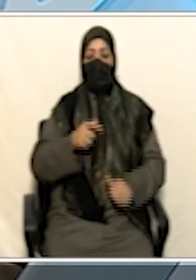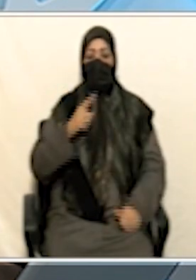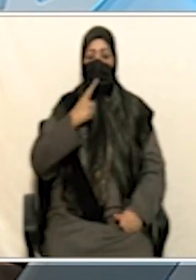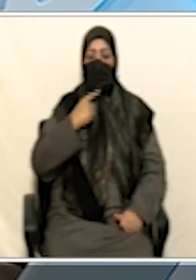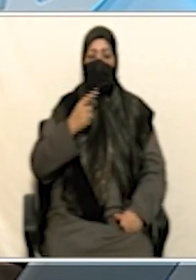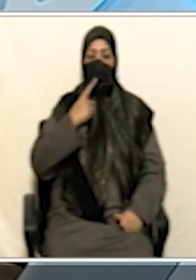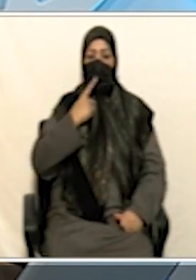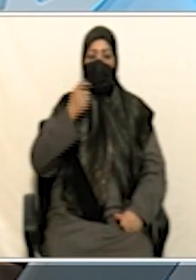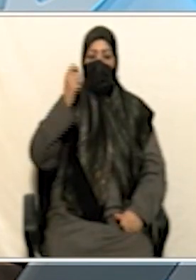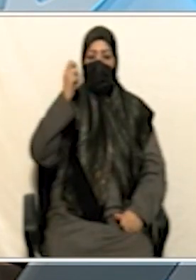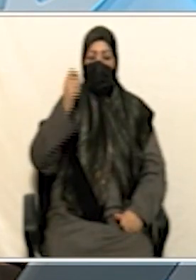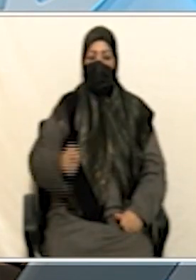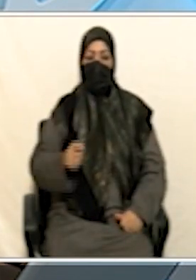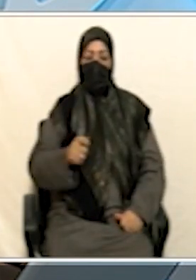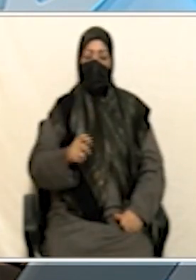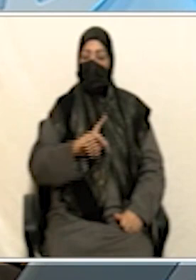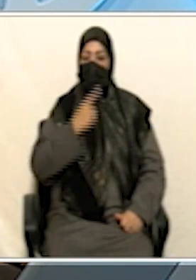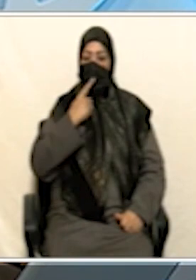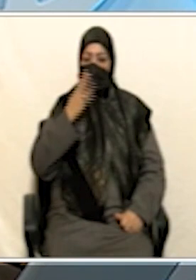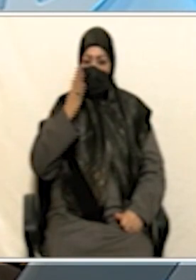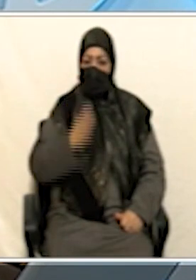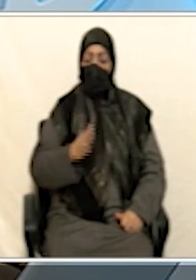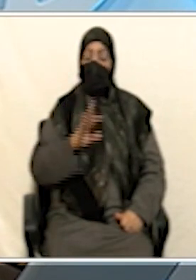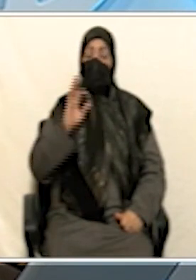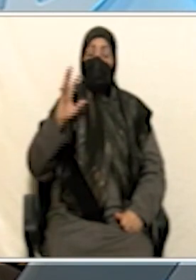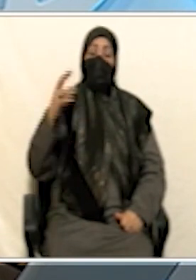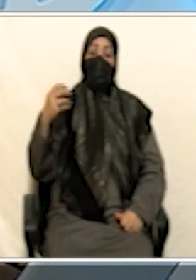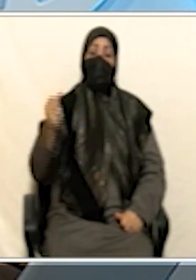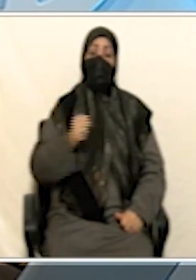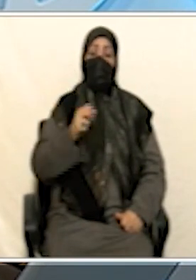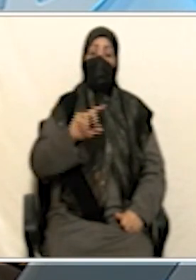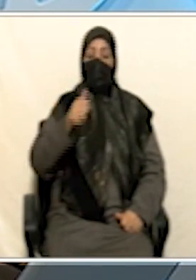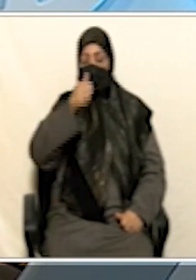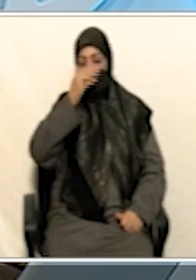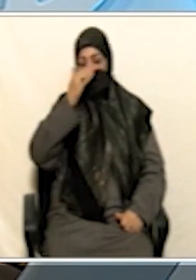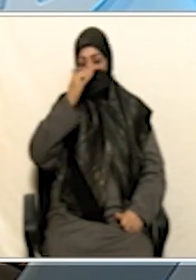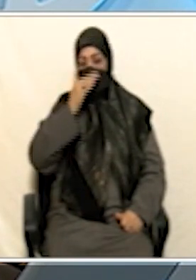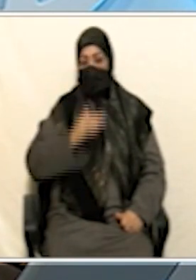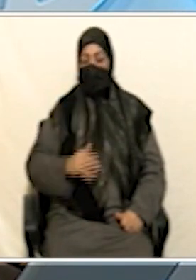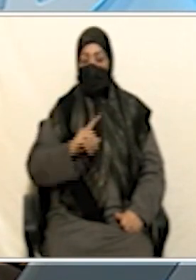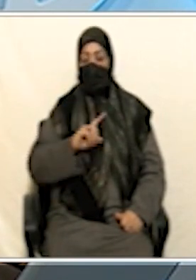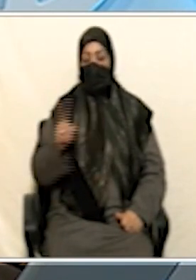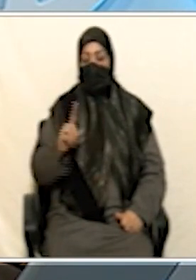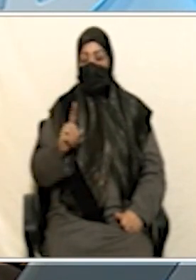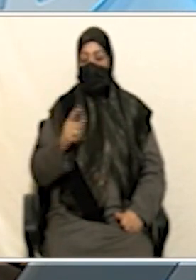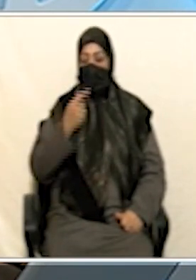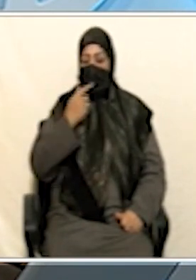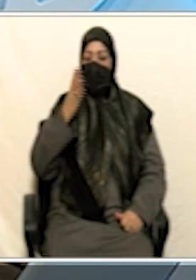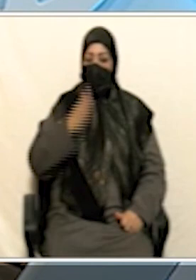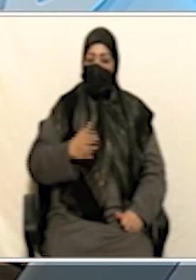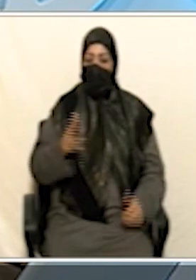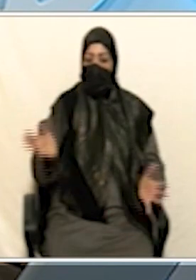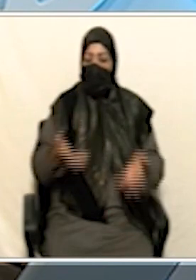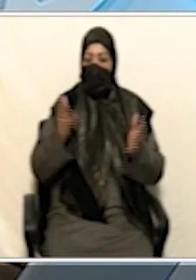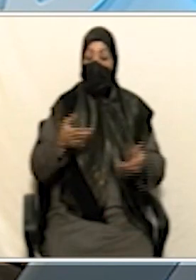واما ان كان في غير طاعه فلا يلزمني وليس في بل لا يقال نذرا فلو نذر